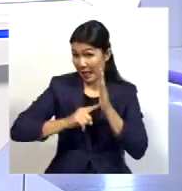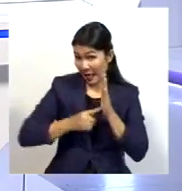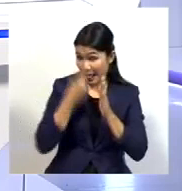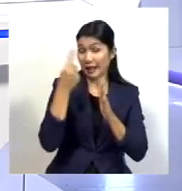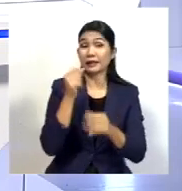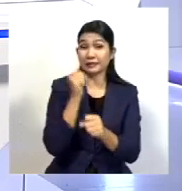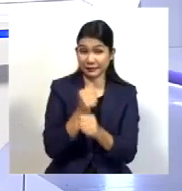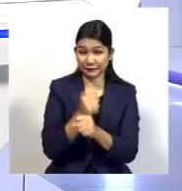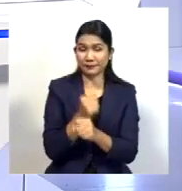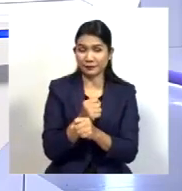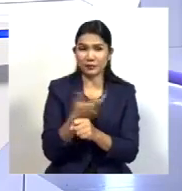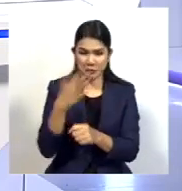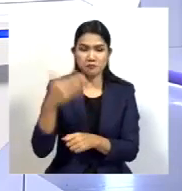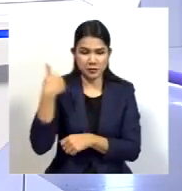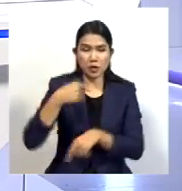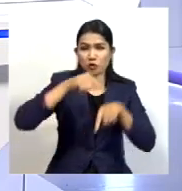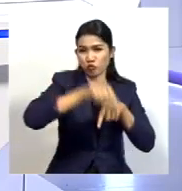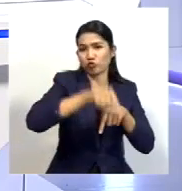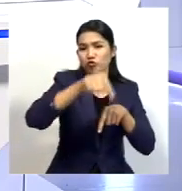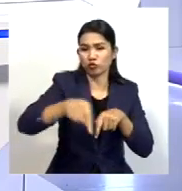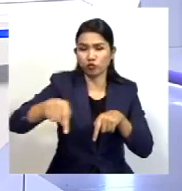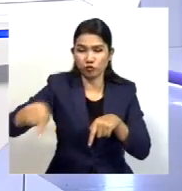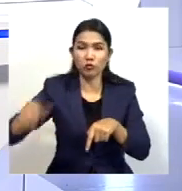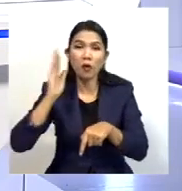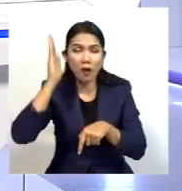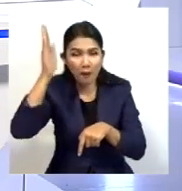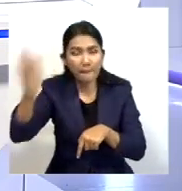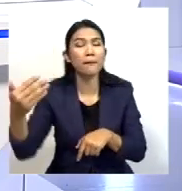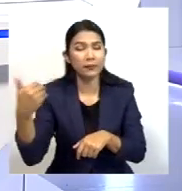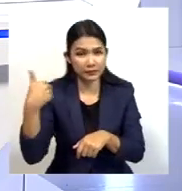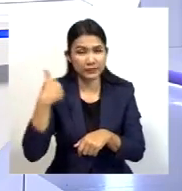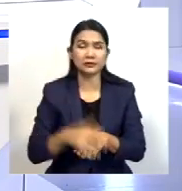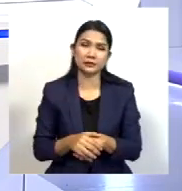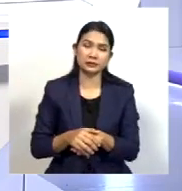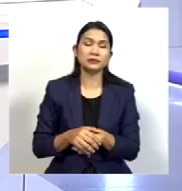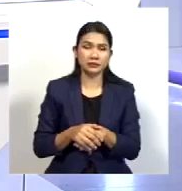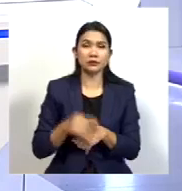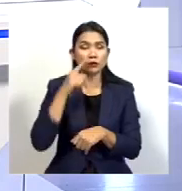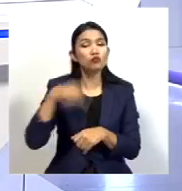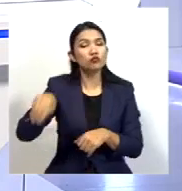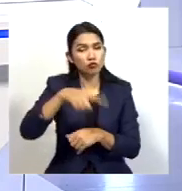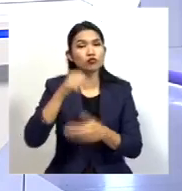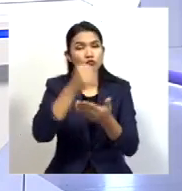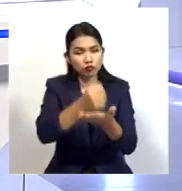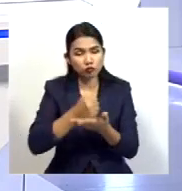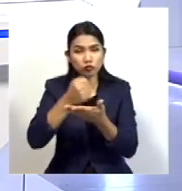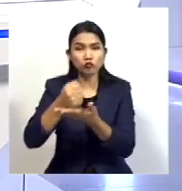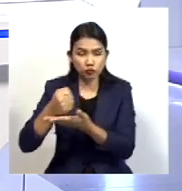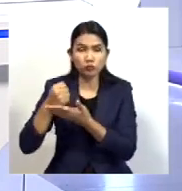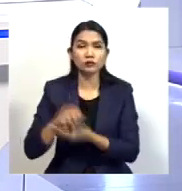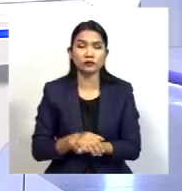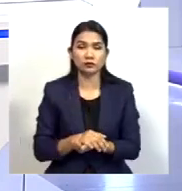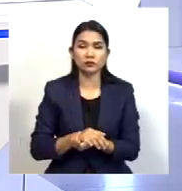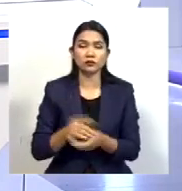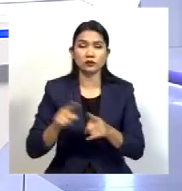เริ่มต้นอีกหลากหลายพื้นที่ที่จะเริ่มกันต่อไป ใช่ค่ะ วันนั้นก็ช่วยกันนะครับทำให้คุณภาพชีวิ